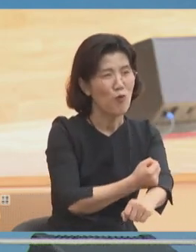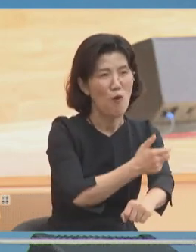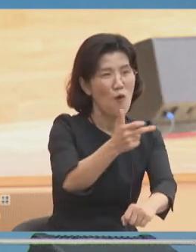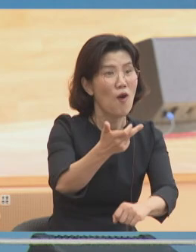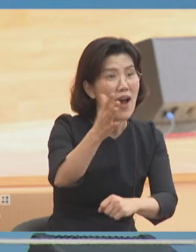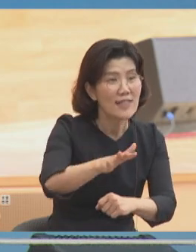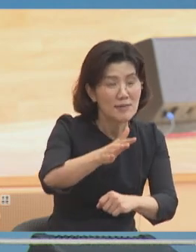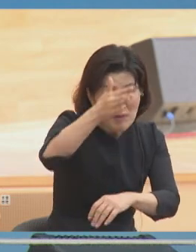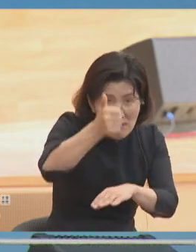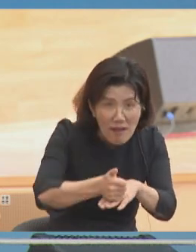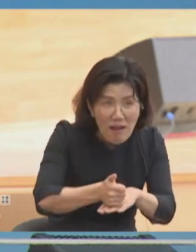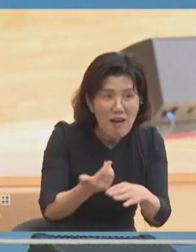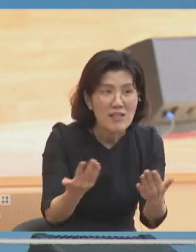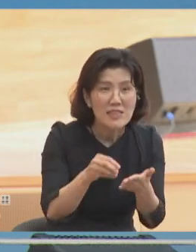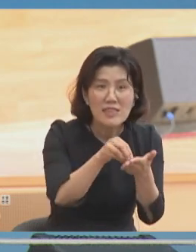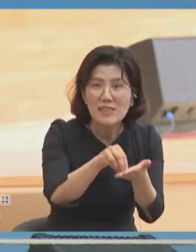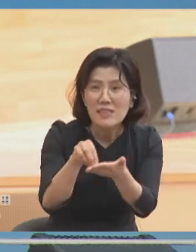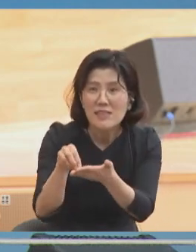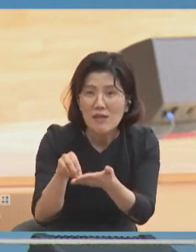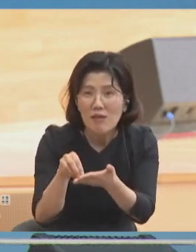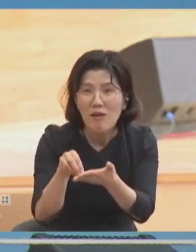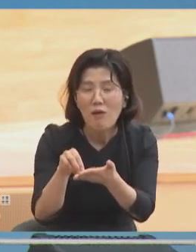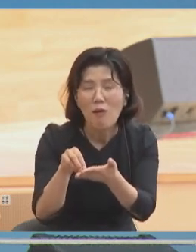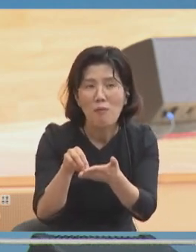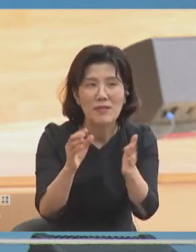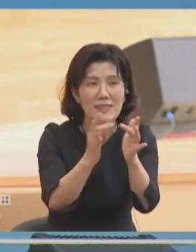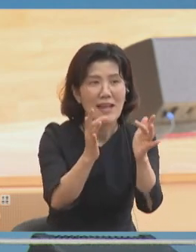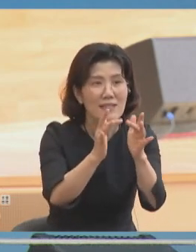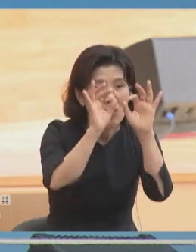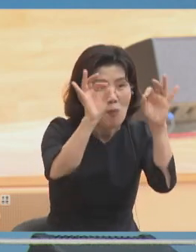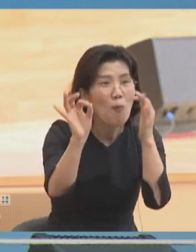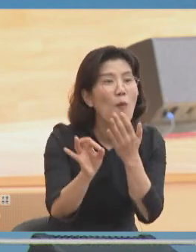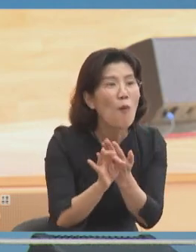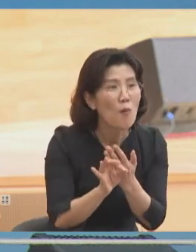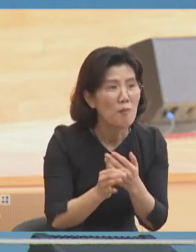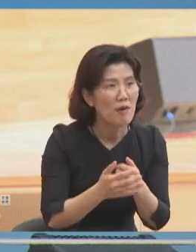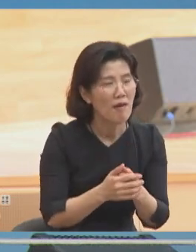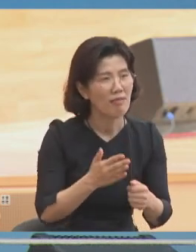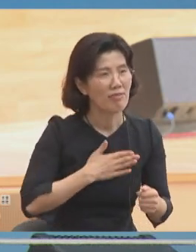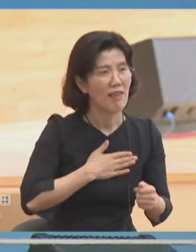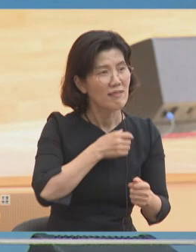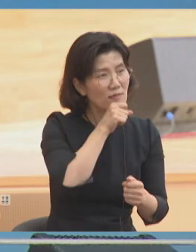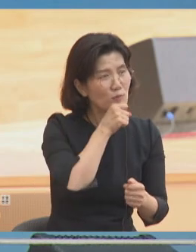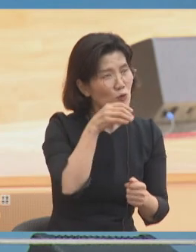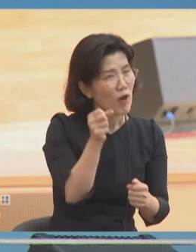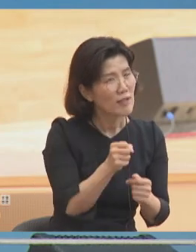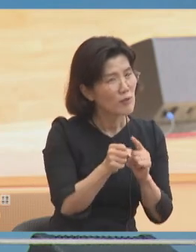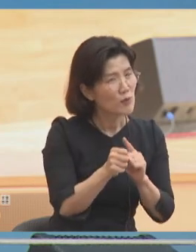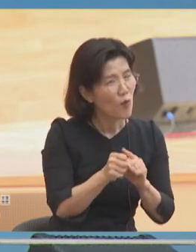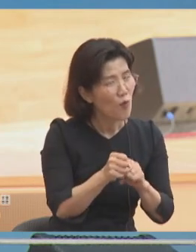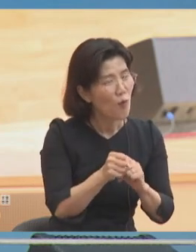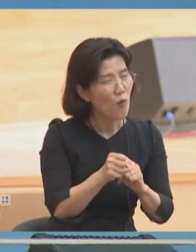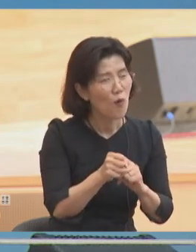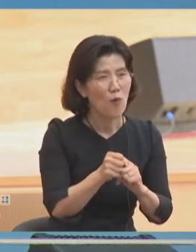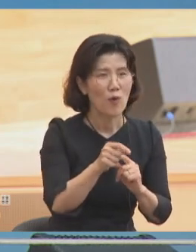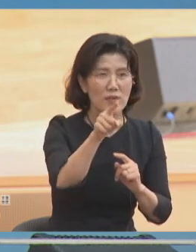정작 취업 관련된 사이트 들어가 보게 되면 내 스펙으로 어떻게 하면 저 기업에 들어갈 수